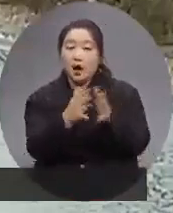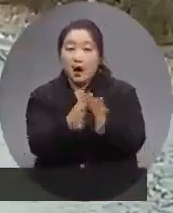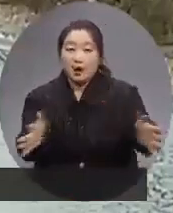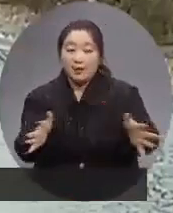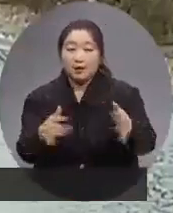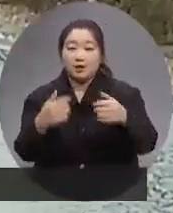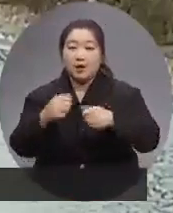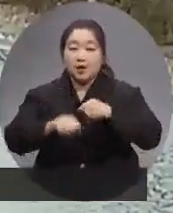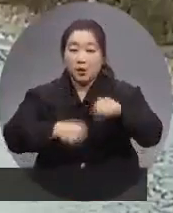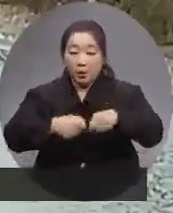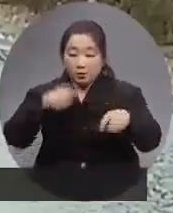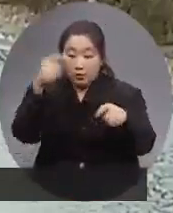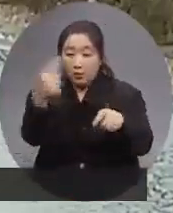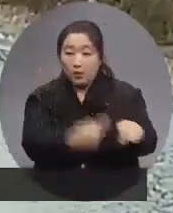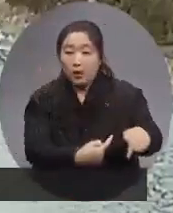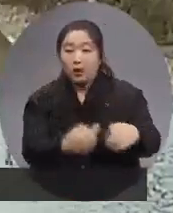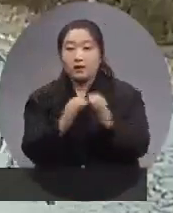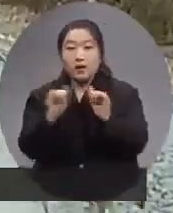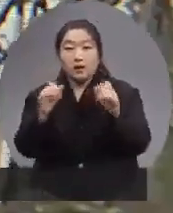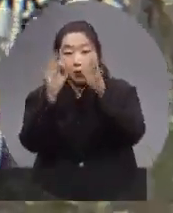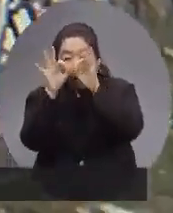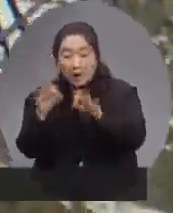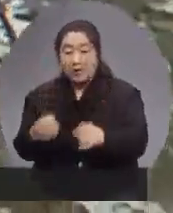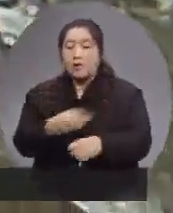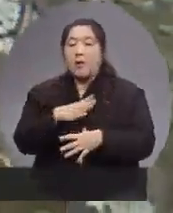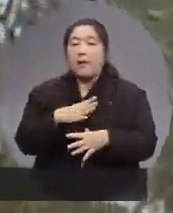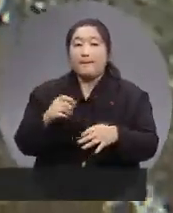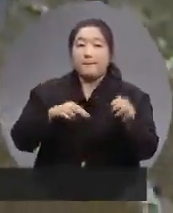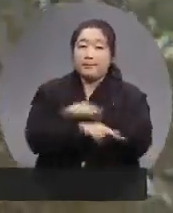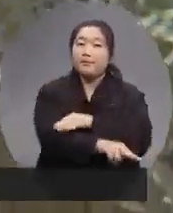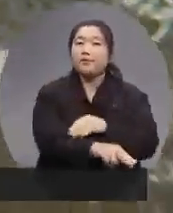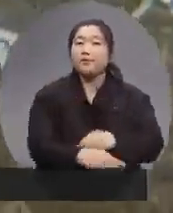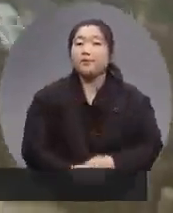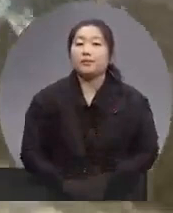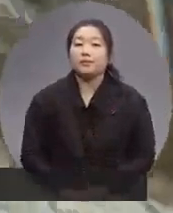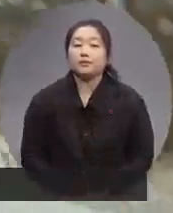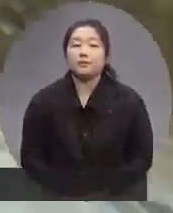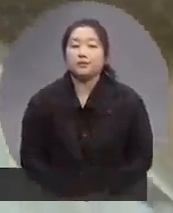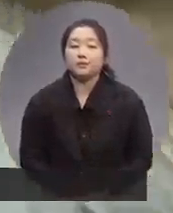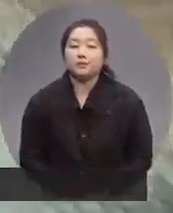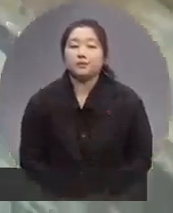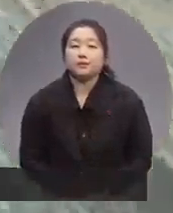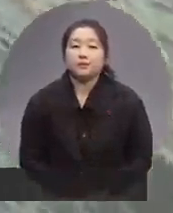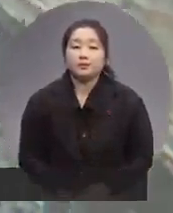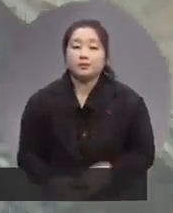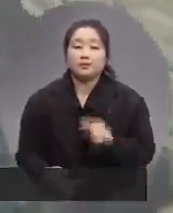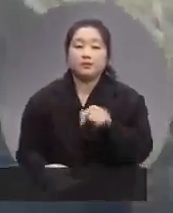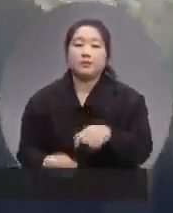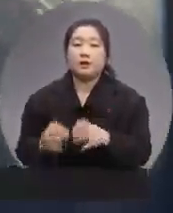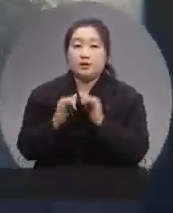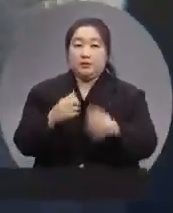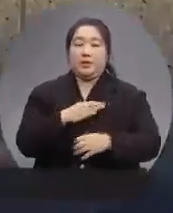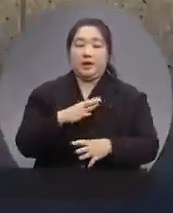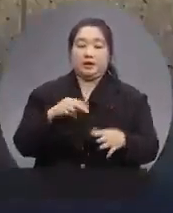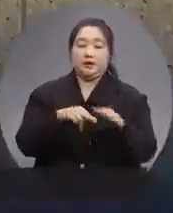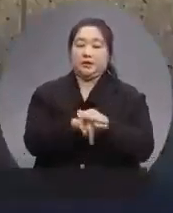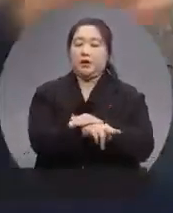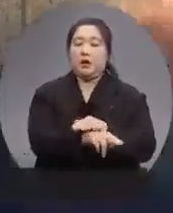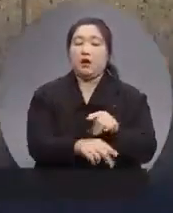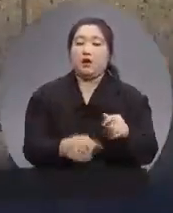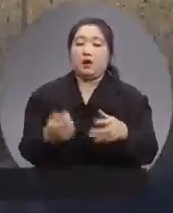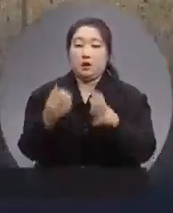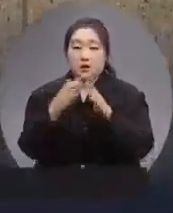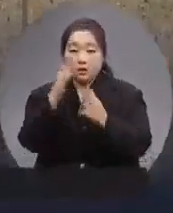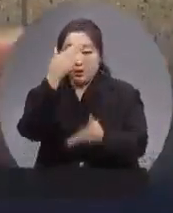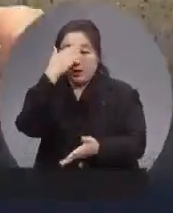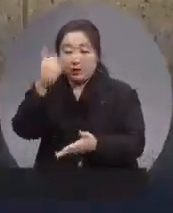아파트 단지로 들어왔다가 사람을 보고 놀라 달아났던 노루입니다 저 후문을 다 뛰더라고 그래서 사장님하고